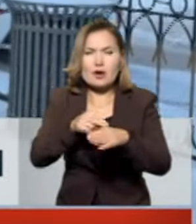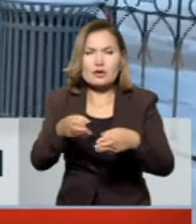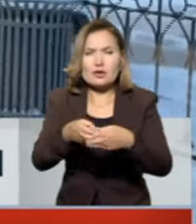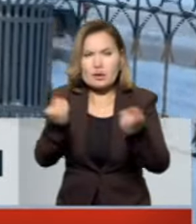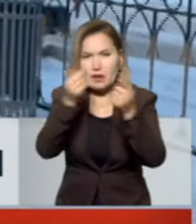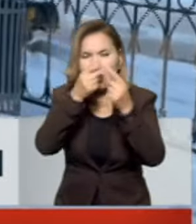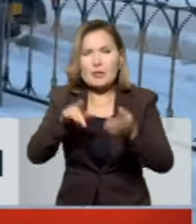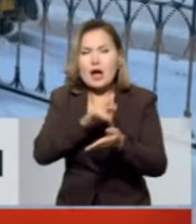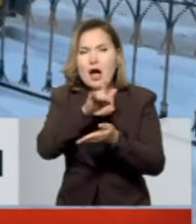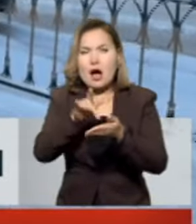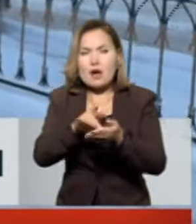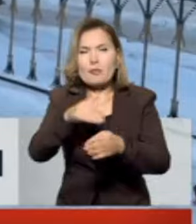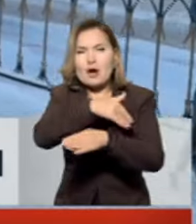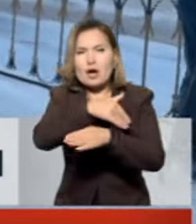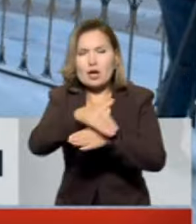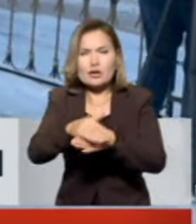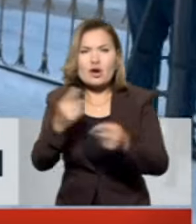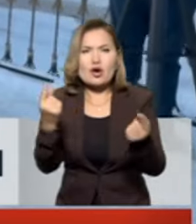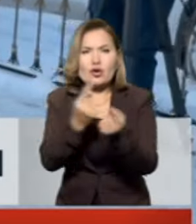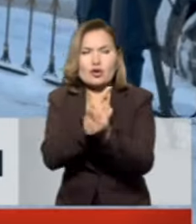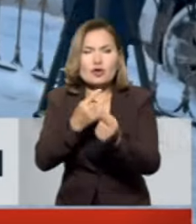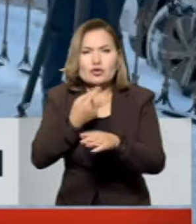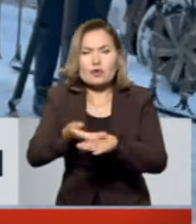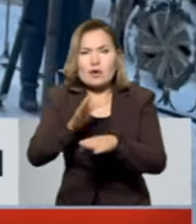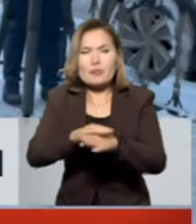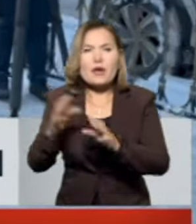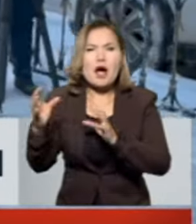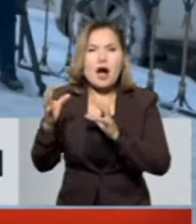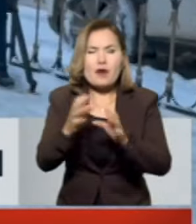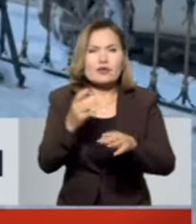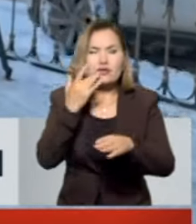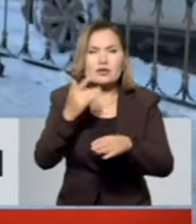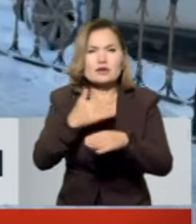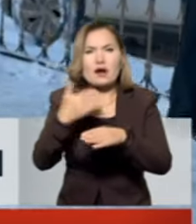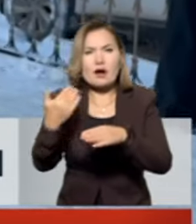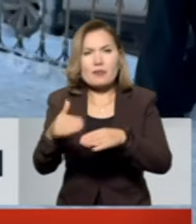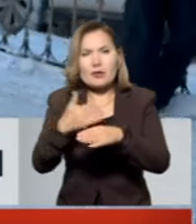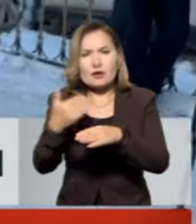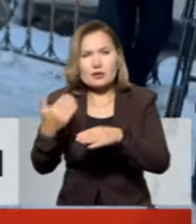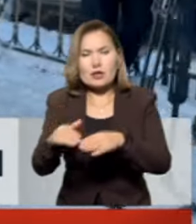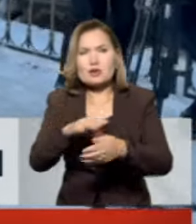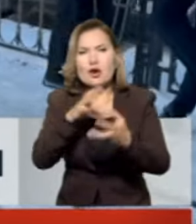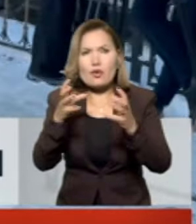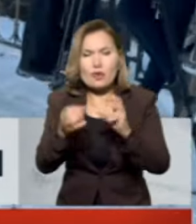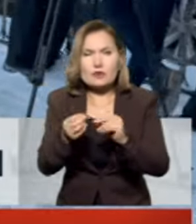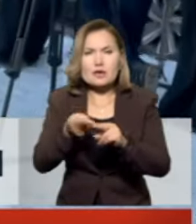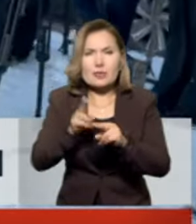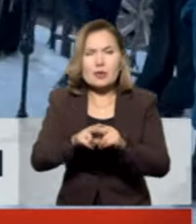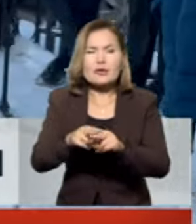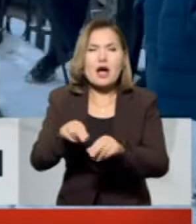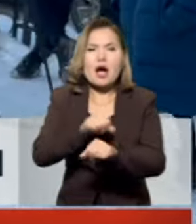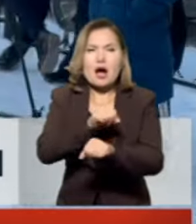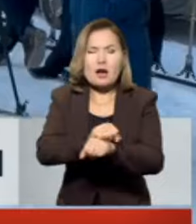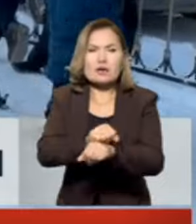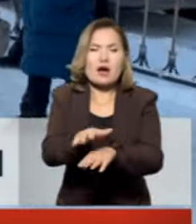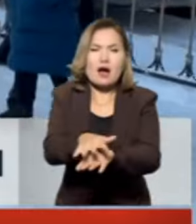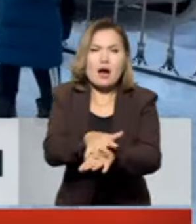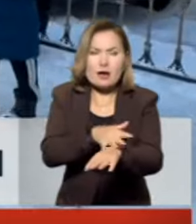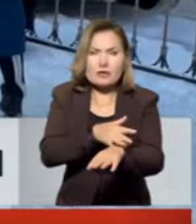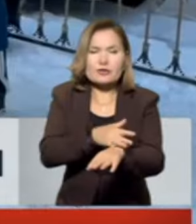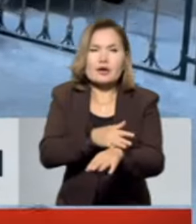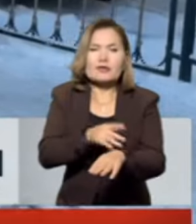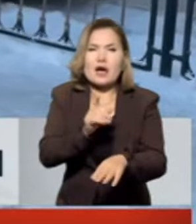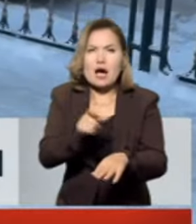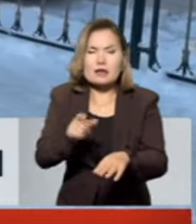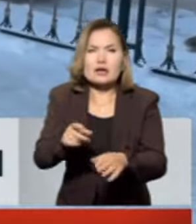қала көшелеріндегі қозғалыс баяулаған, яғни автобустар кешігіп келуі мүмкін. Сондықтан аялдамада ұзақ тұрып тоңып